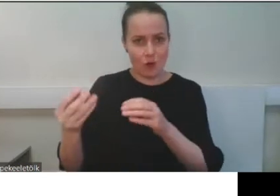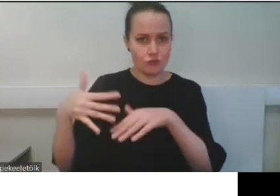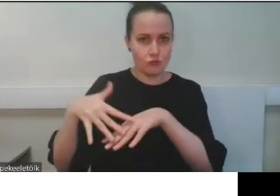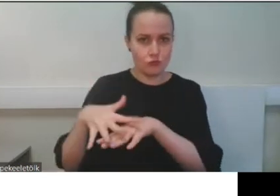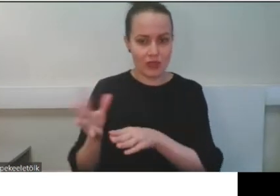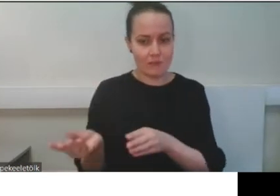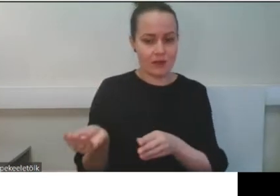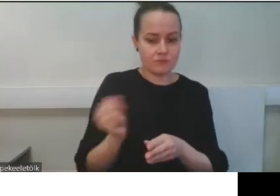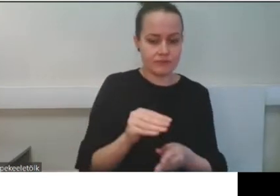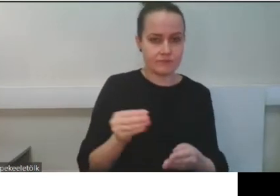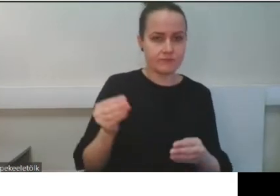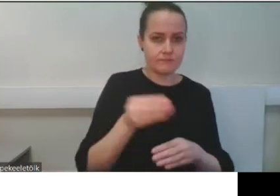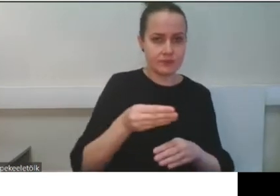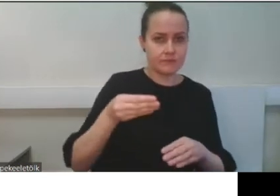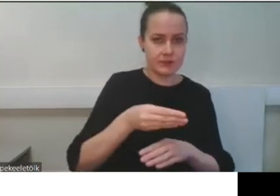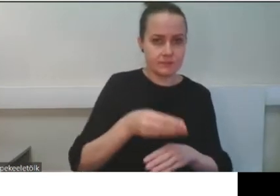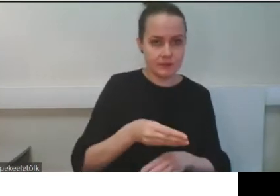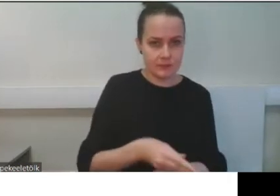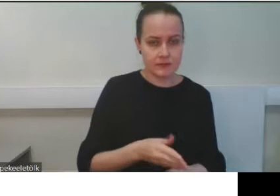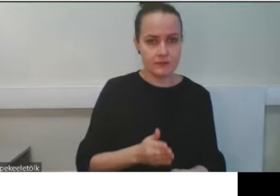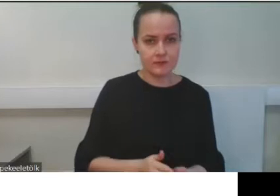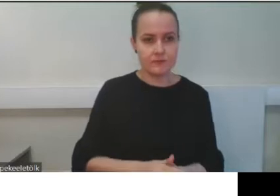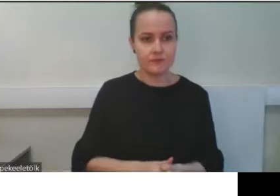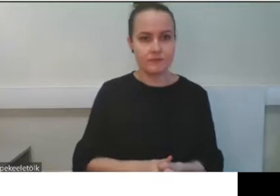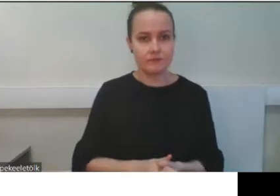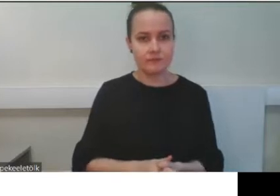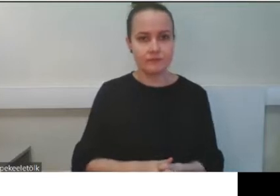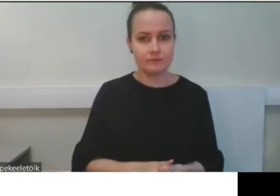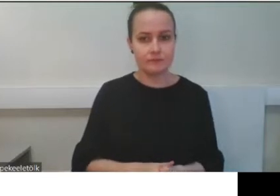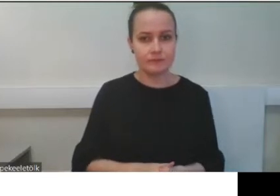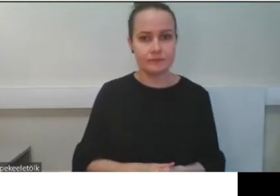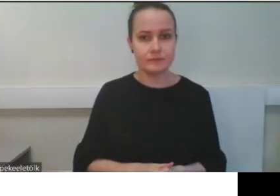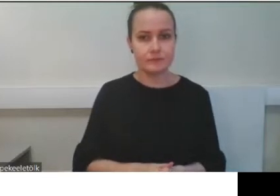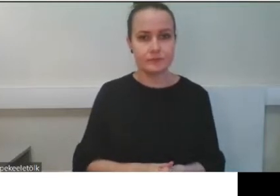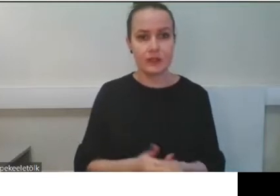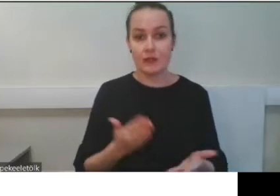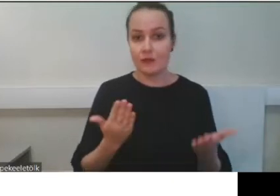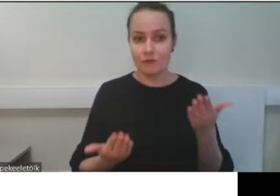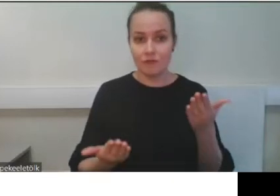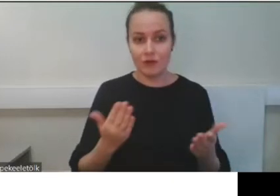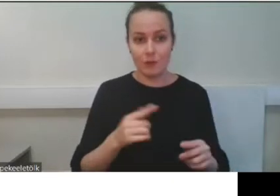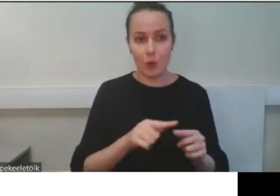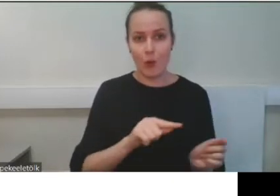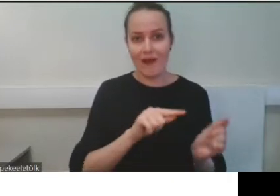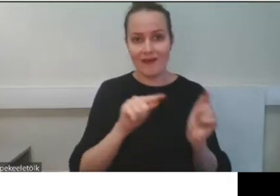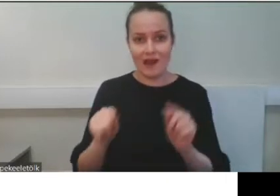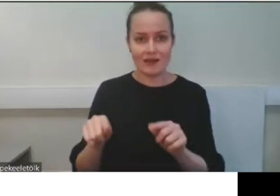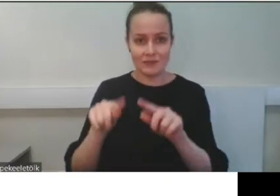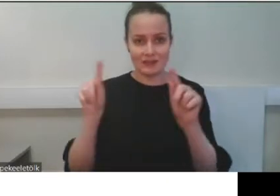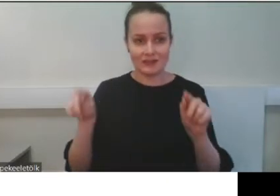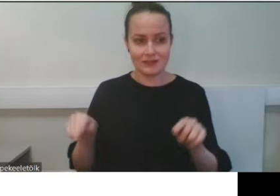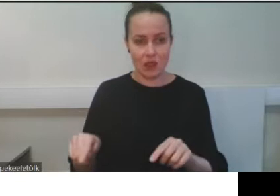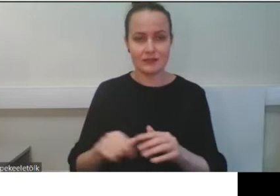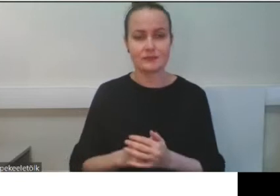15,7% ja vähenenud töövõimega inimeste seas oli sel ajal 13,4%. Siis 2020